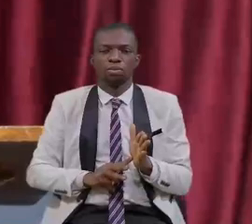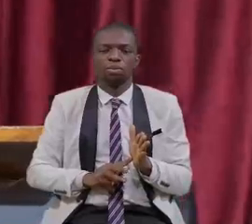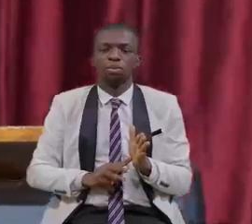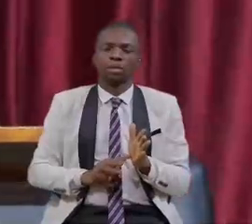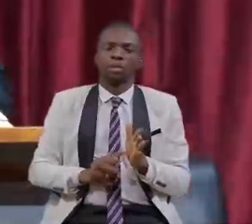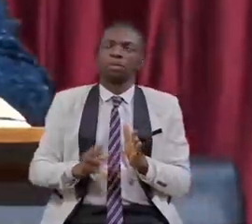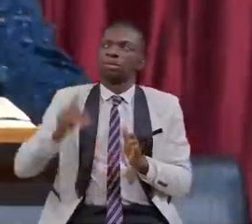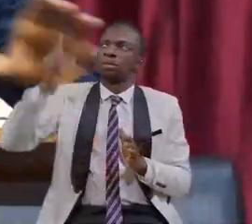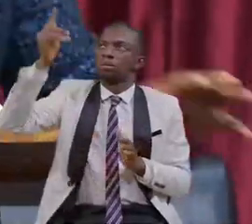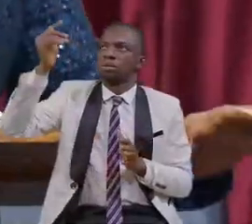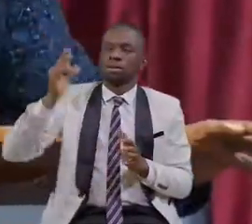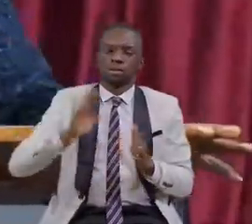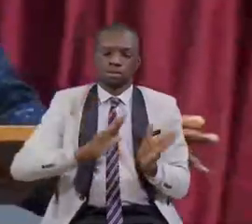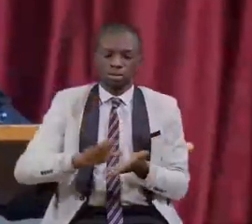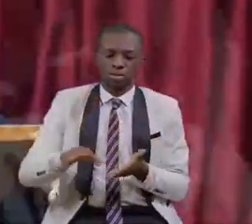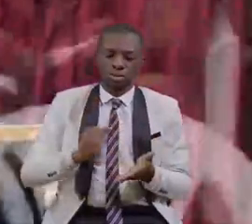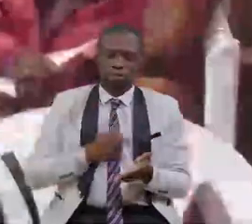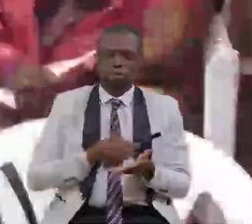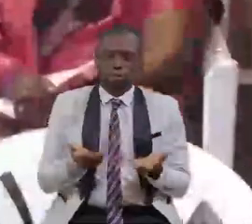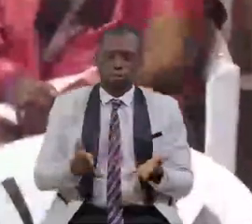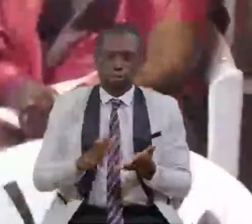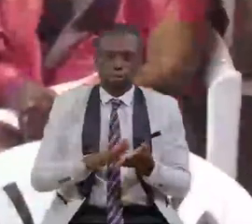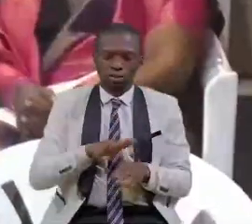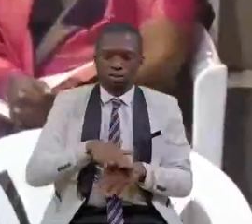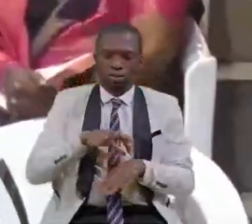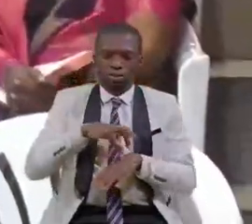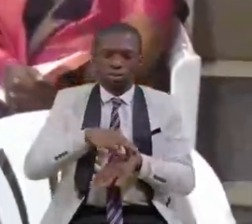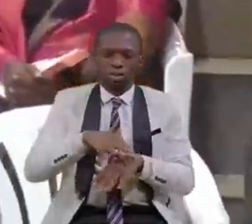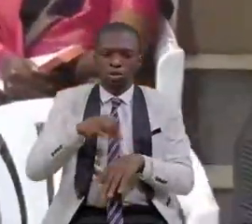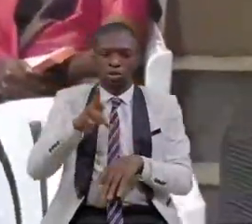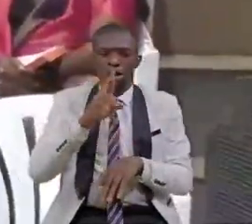terre. Nous sommes sauvés.